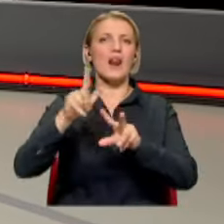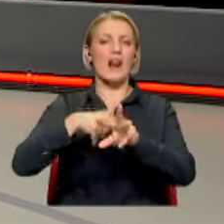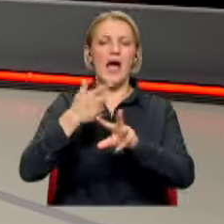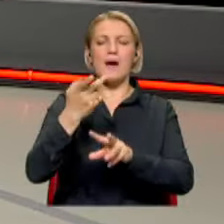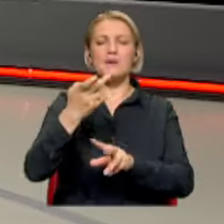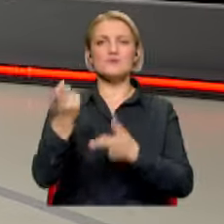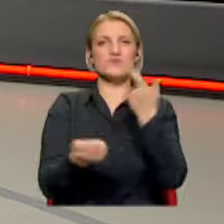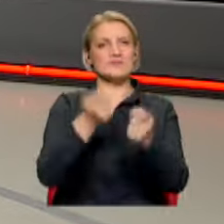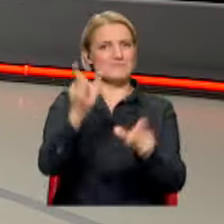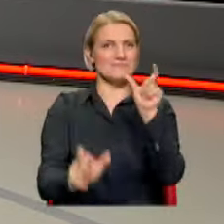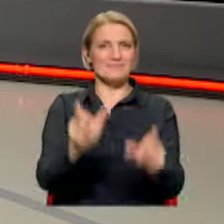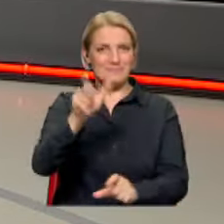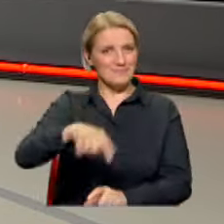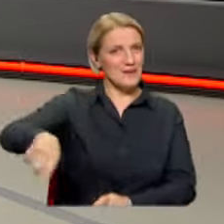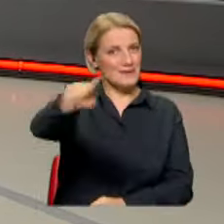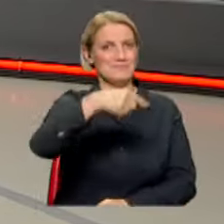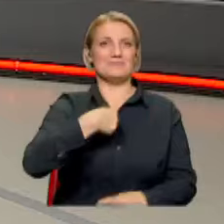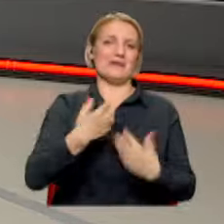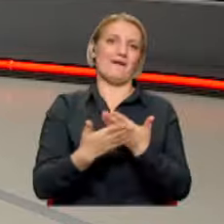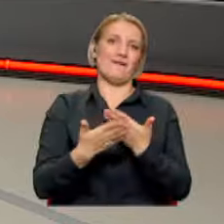çalışanları bize yardım